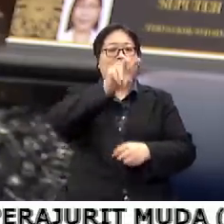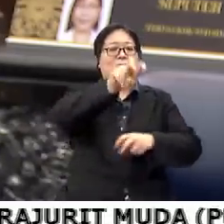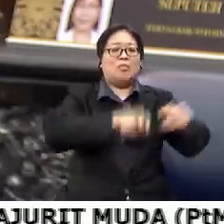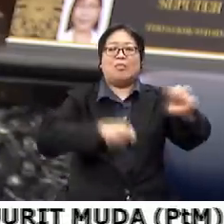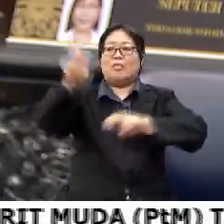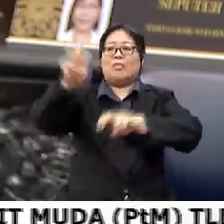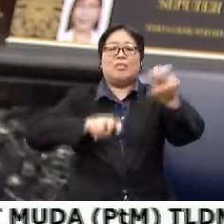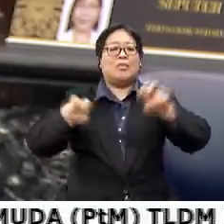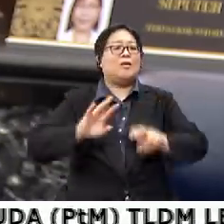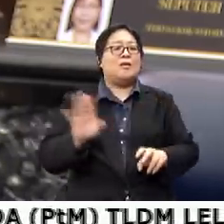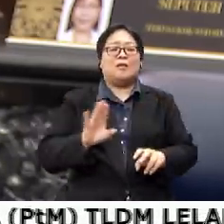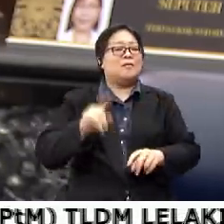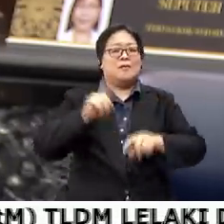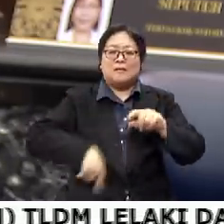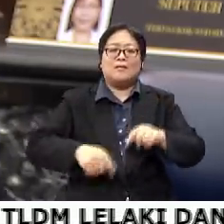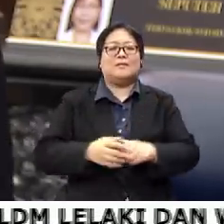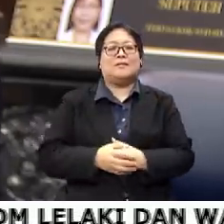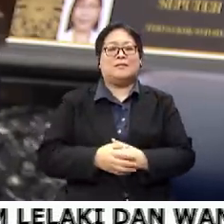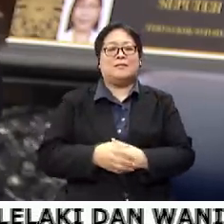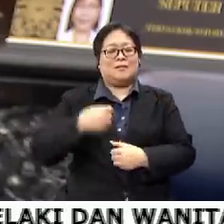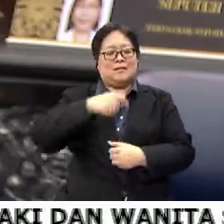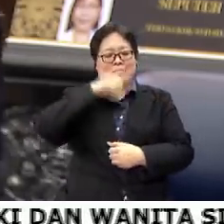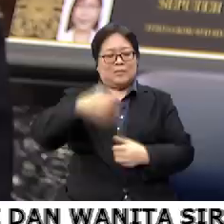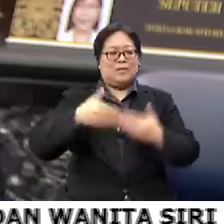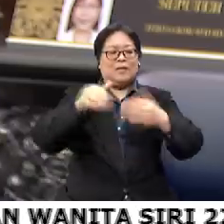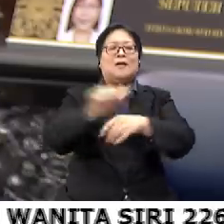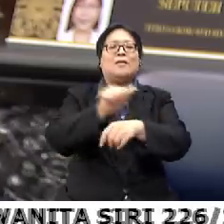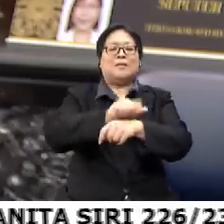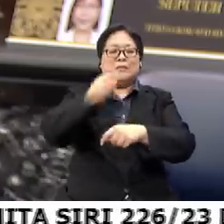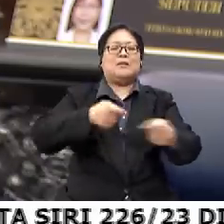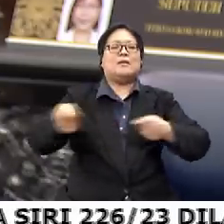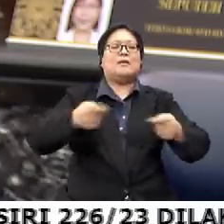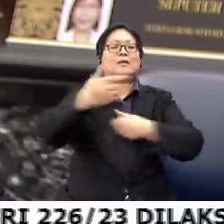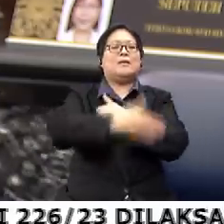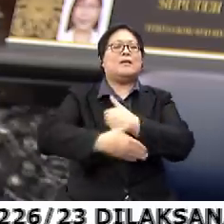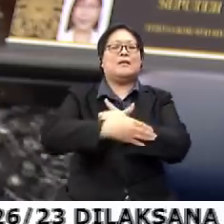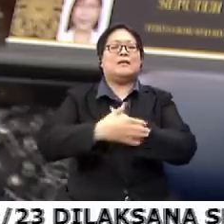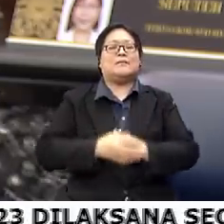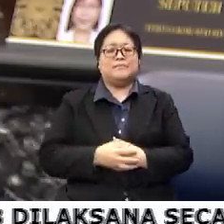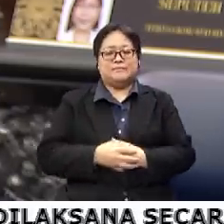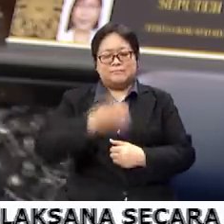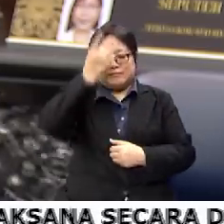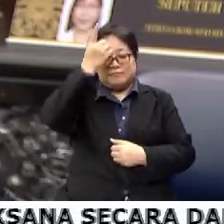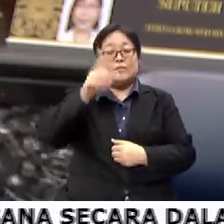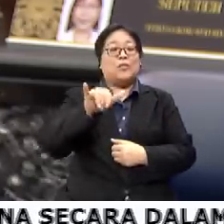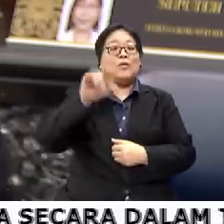masuk sini, budaya ini dibawa. Ya? Kerana kita nak teruskan amalan kita untuk memerintah negara kita. Jadi Datuk Yang